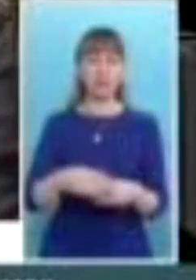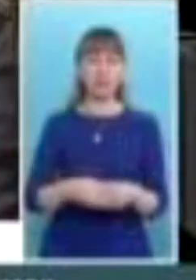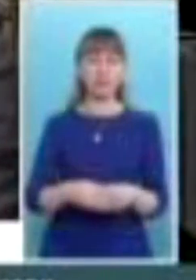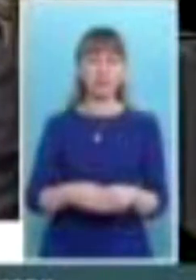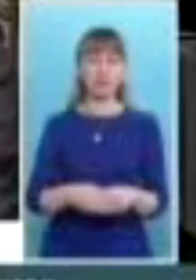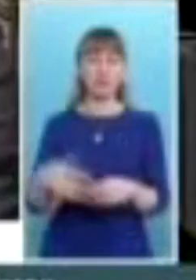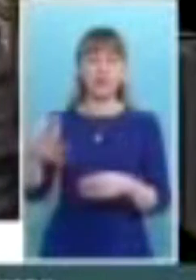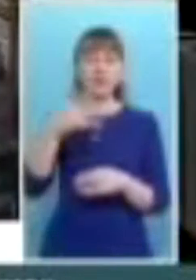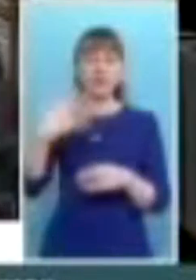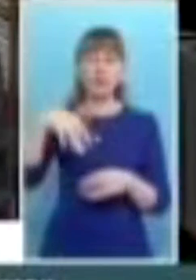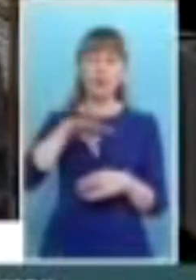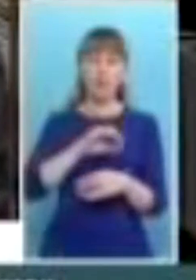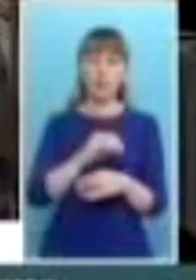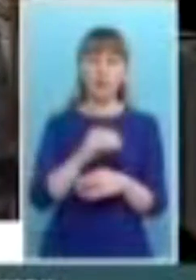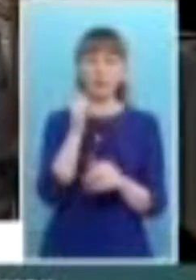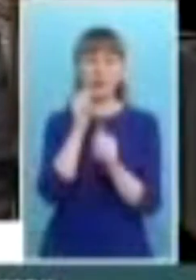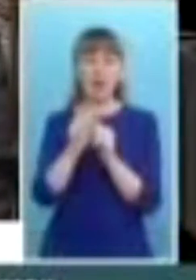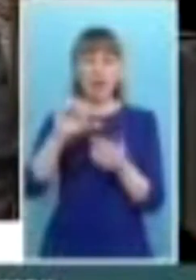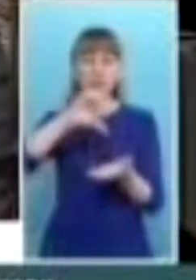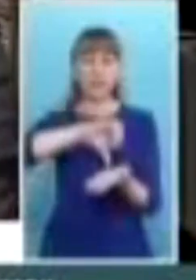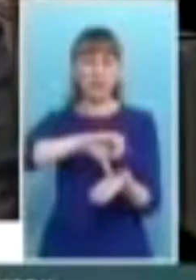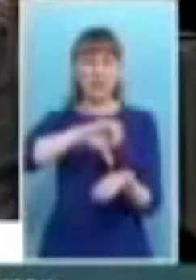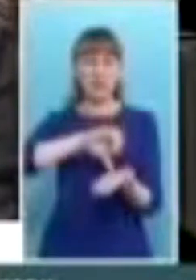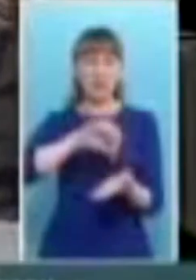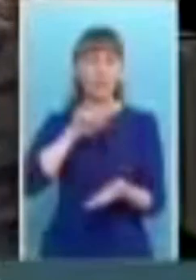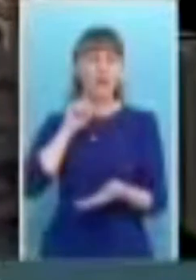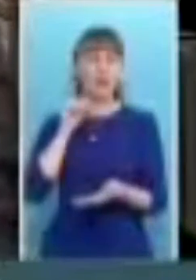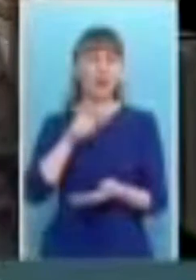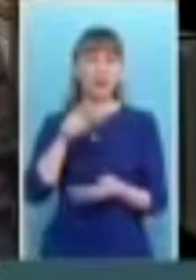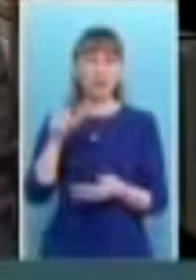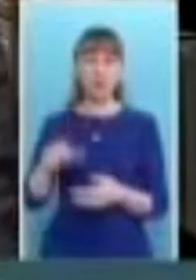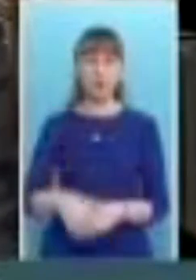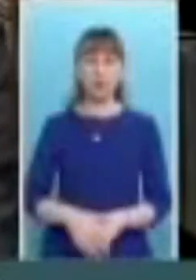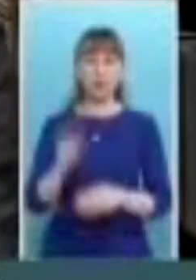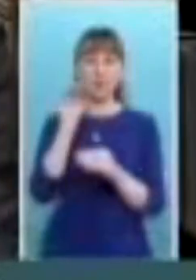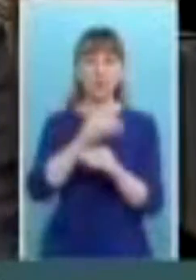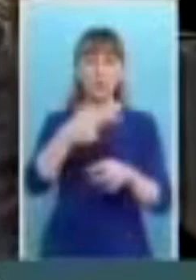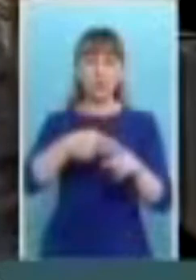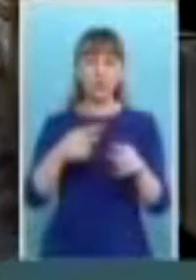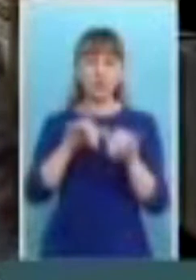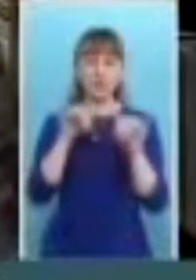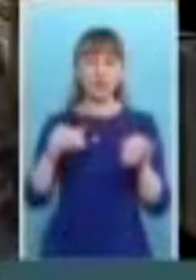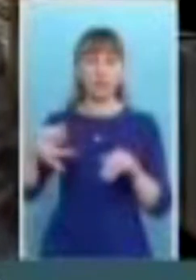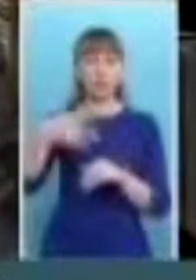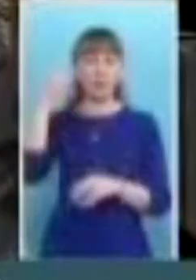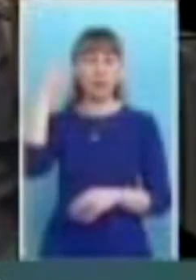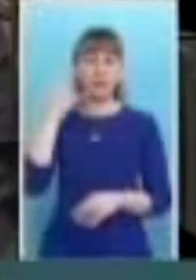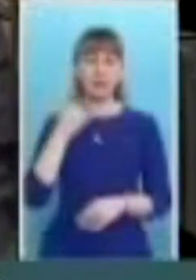и республики в целом, я так думаю, потому что каждый представитель молодежи талантливый вносит вклад в развитие нашей